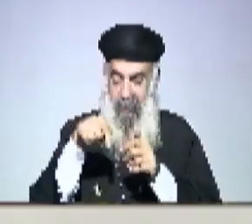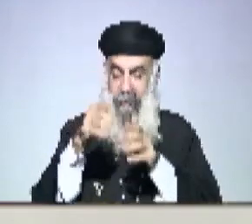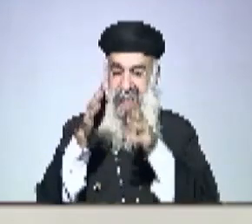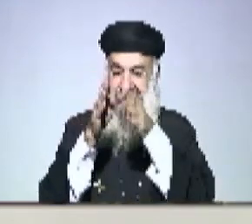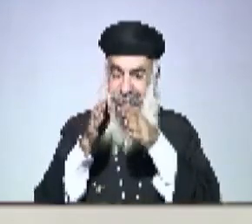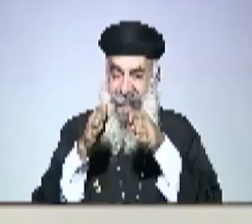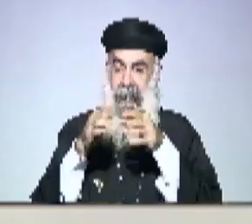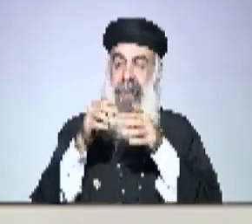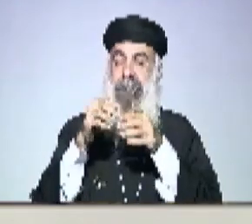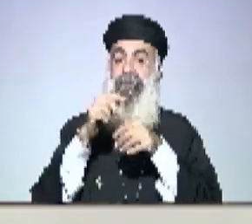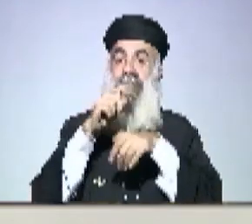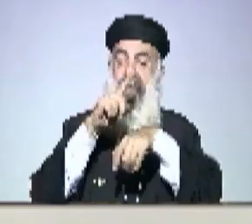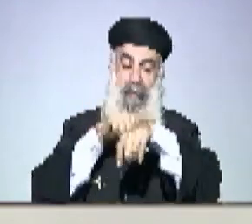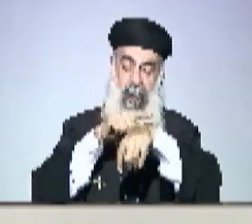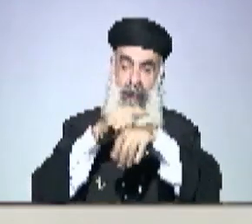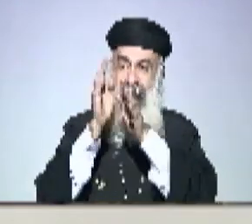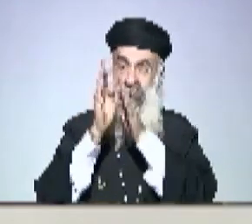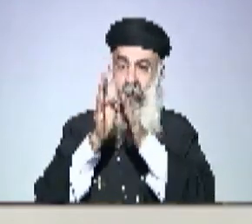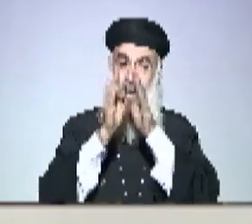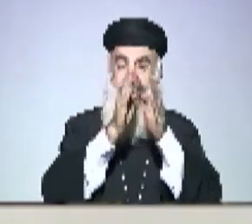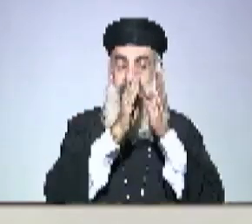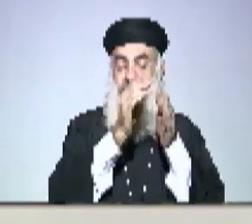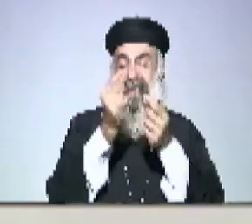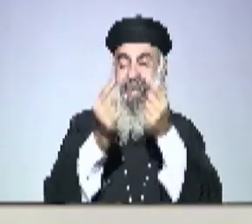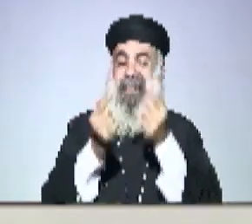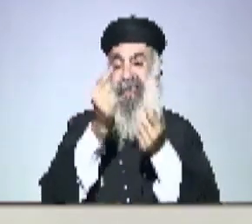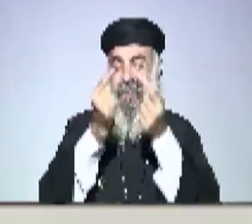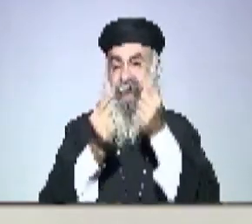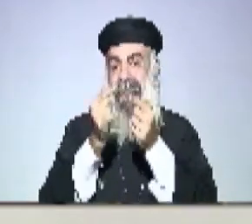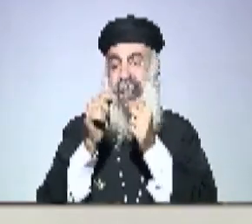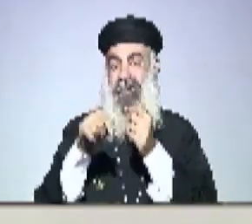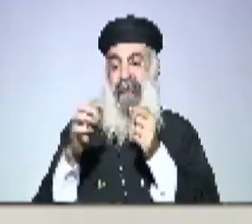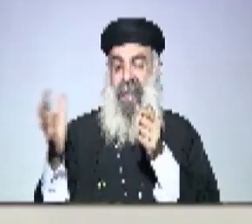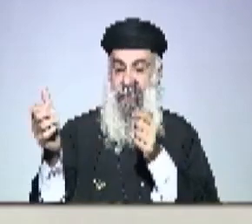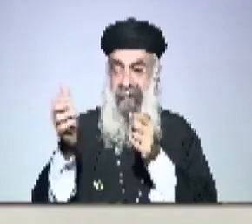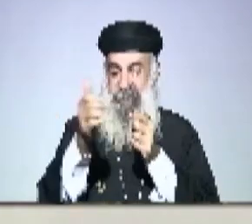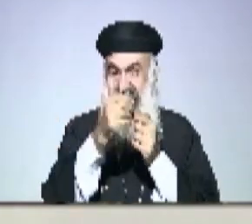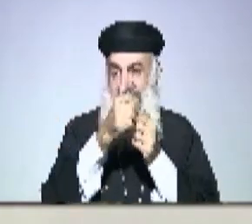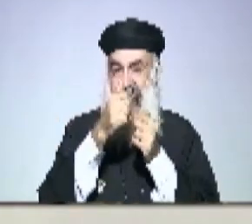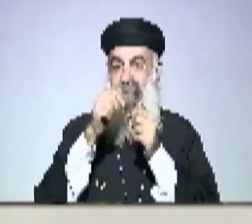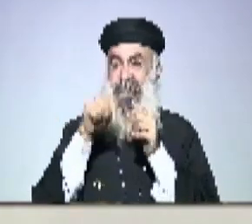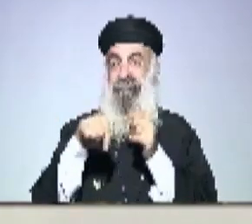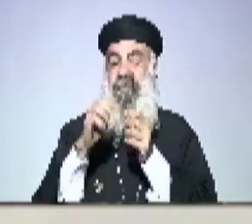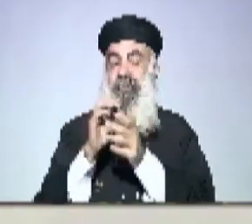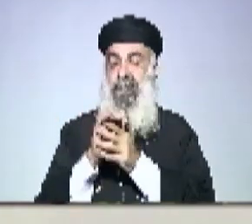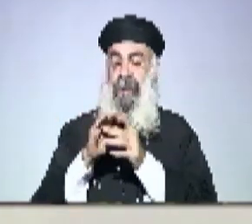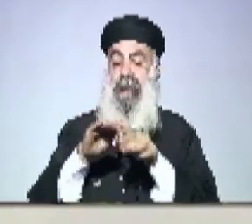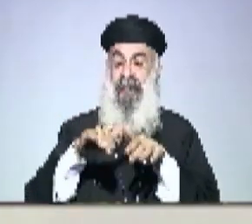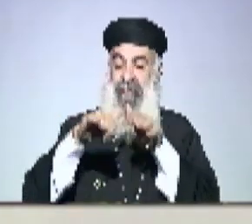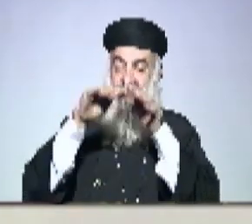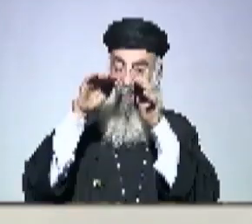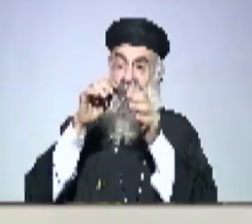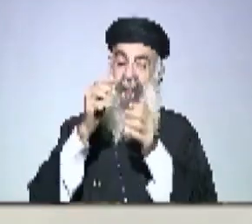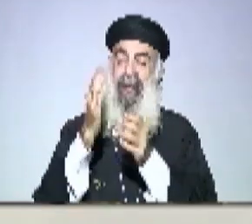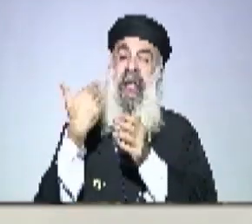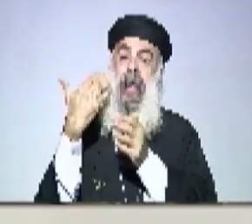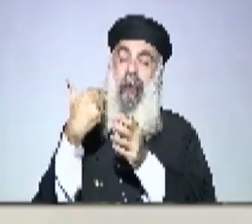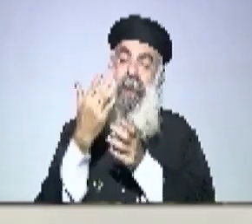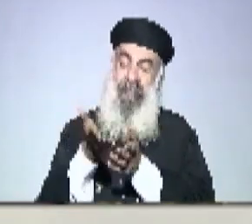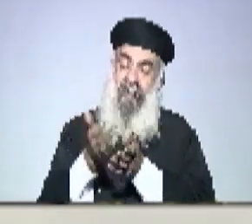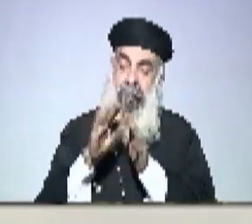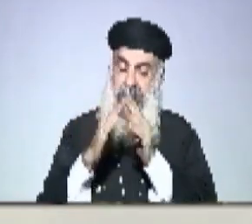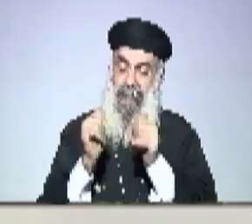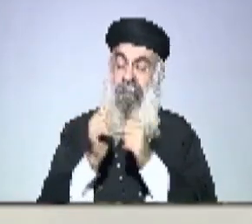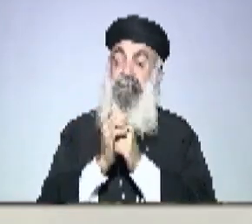بالمواسم بتاعه الزرع والحصاد والفيضان والهويه داخل مصر